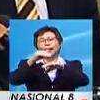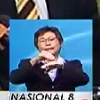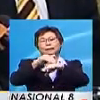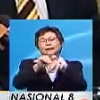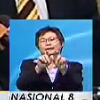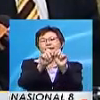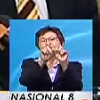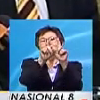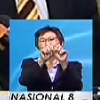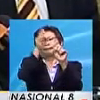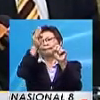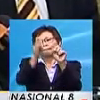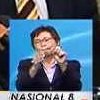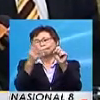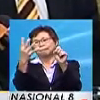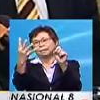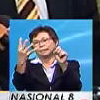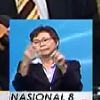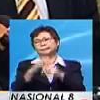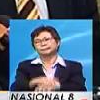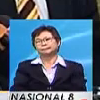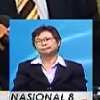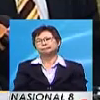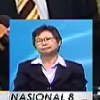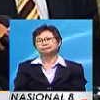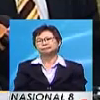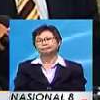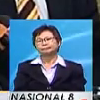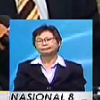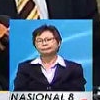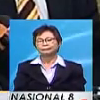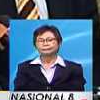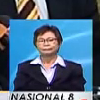pada 11 hari bulan April